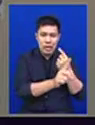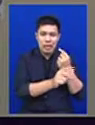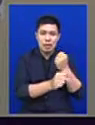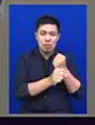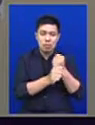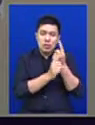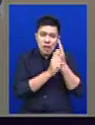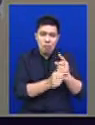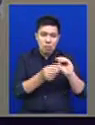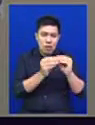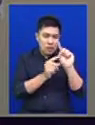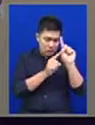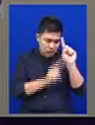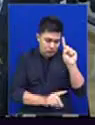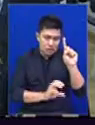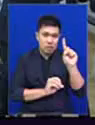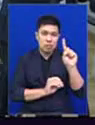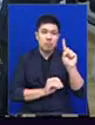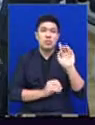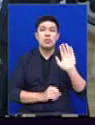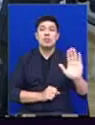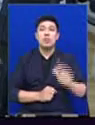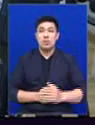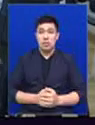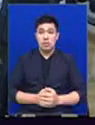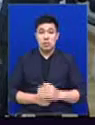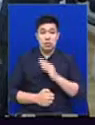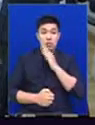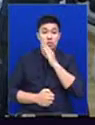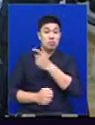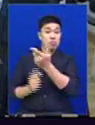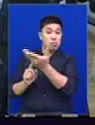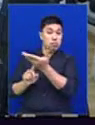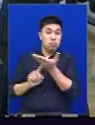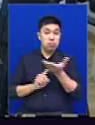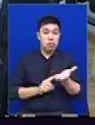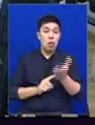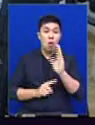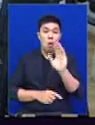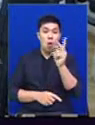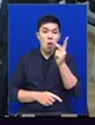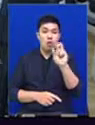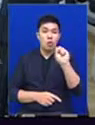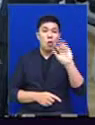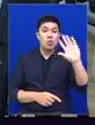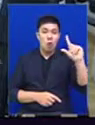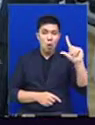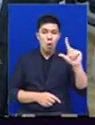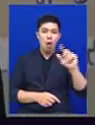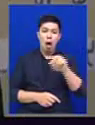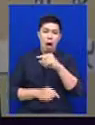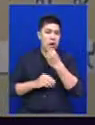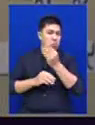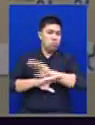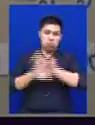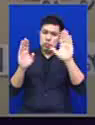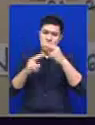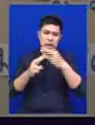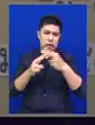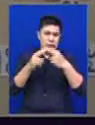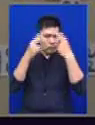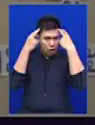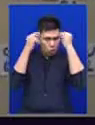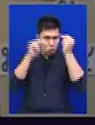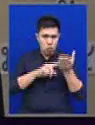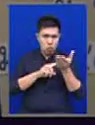ำดับนะครับ ค่ะขณะที่ข้อเสนอของคสช.นะคะที่ให้ยกเลิกการเสนอรายชื่อนายกรั